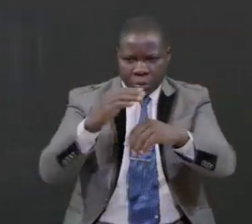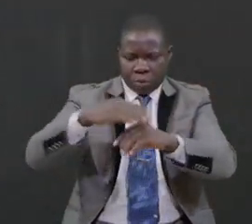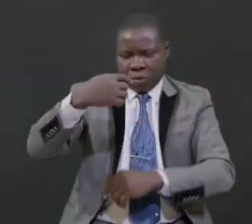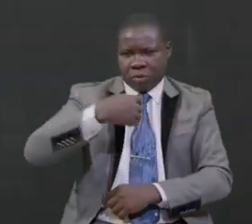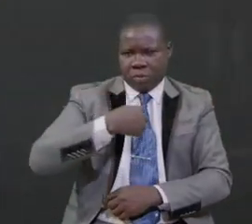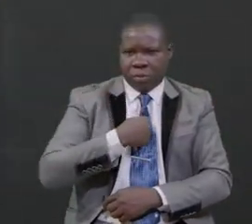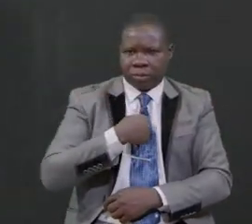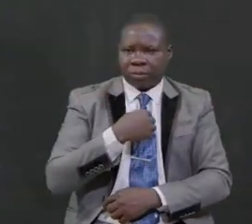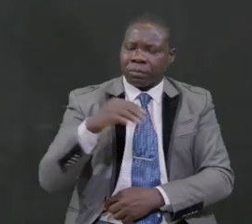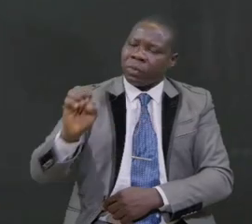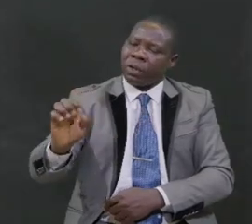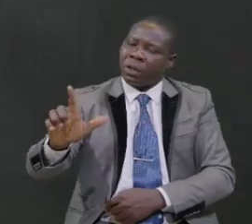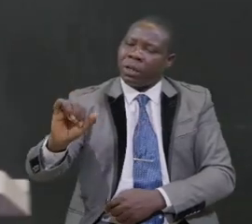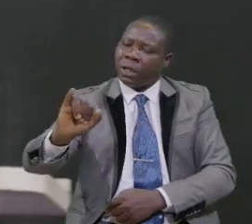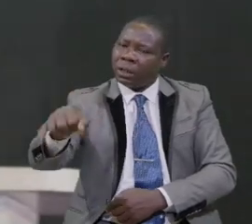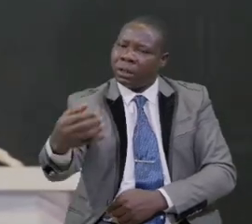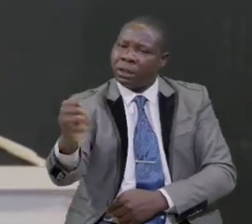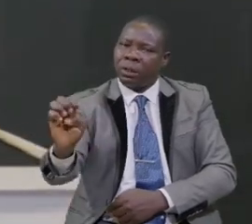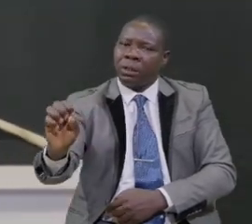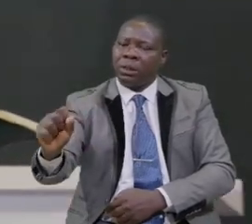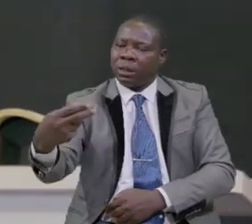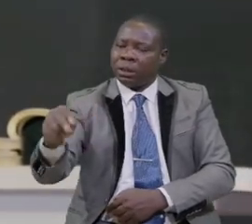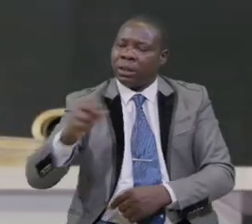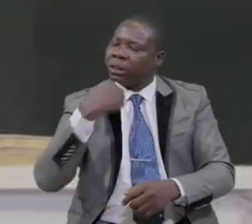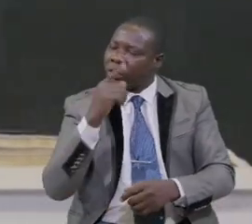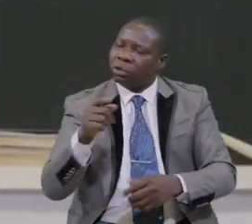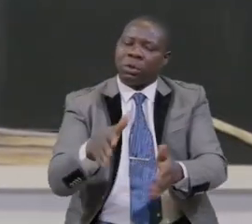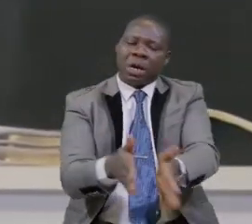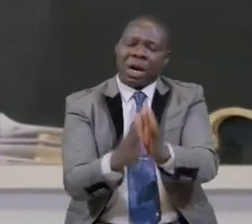Élie a dit, tu as demandé une chose difficile.